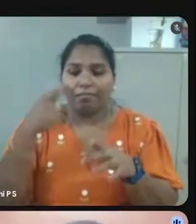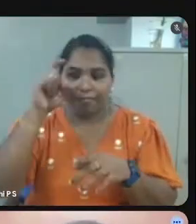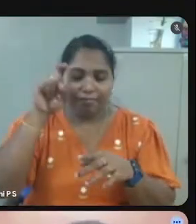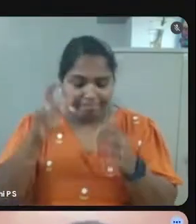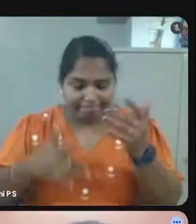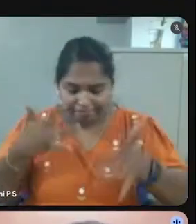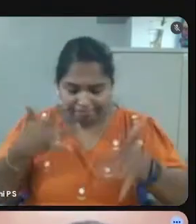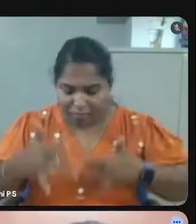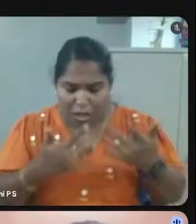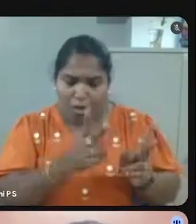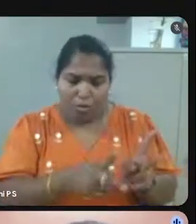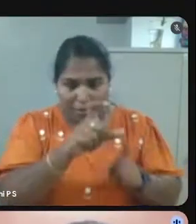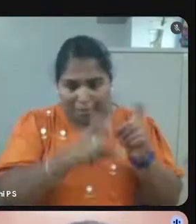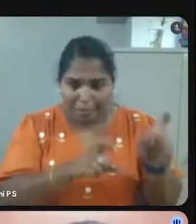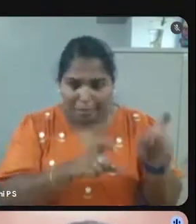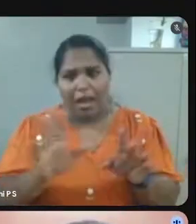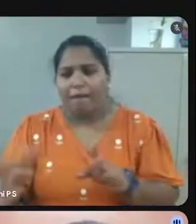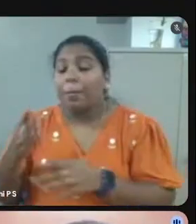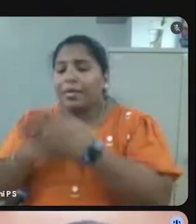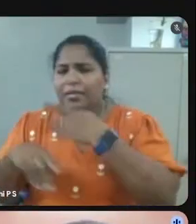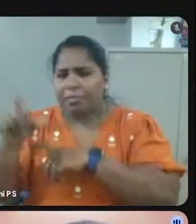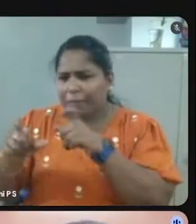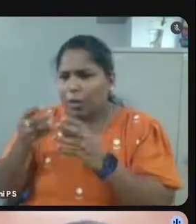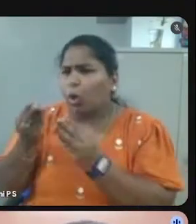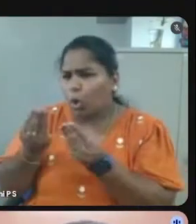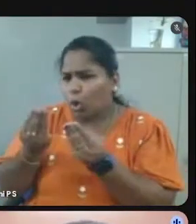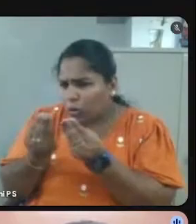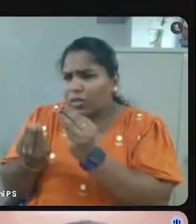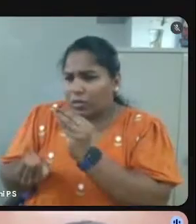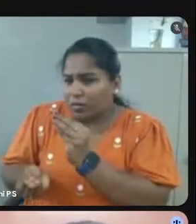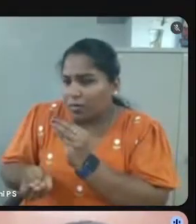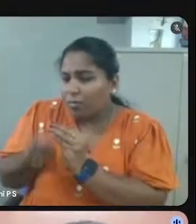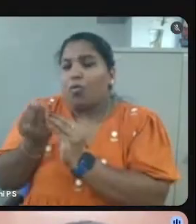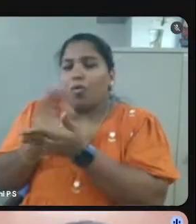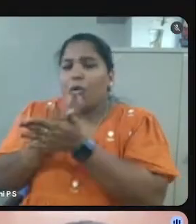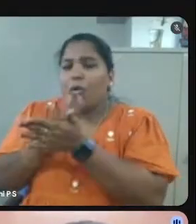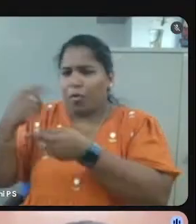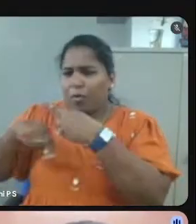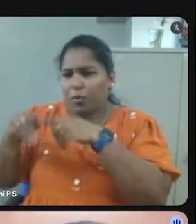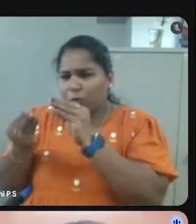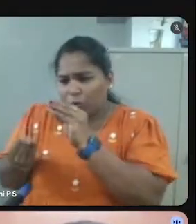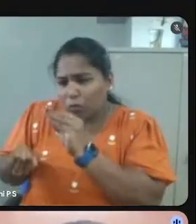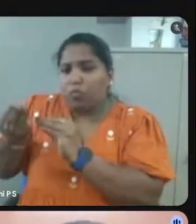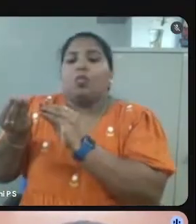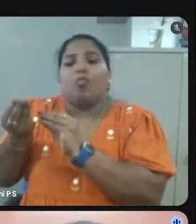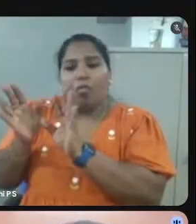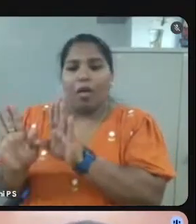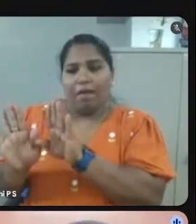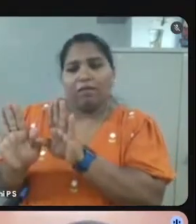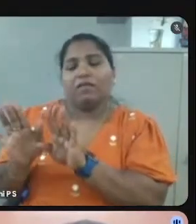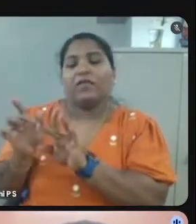പറ്റി സാർ പറഞ്ഞു. അപ്പം ഈ ഓട്ടിസം ഉള്ള കുട്ടികൾക്കാണെങ്കിലും ഭിന്നശേഷിയുള്ള കുട്ടികൾക്കാണെങ്കിലും ലിബിഡോയുടെ ലെവൽ ചിലപ്പോൾ